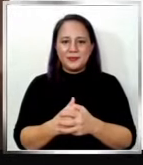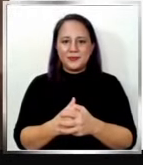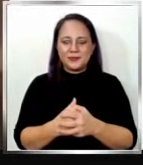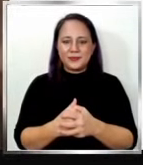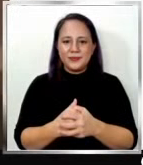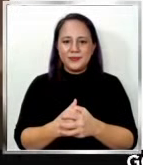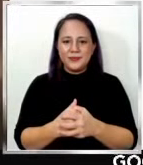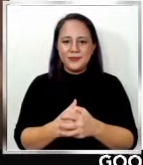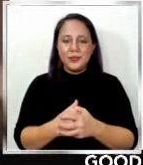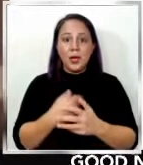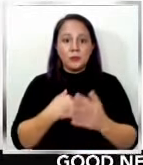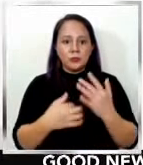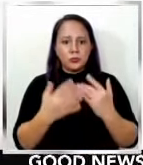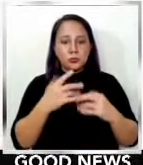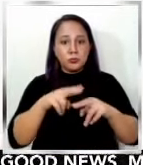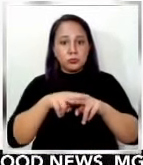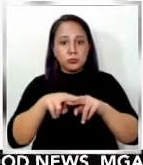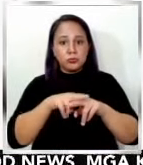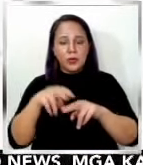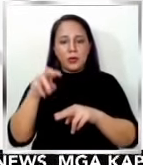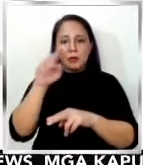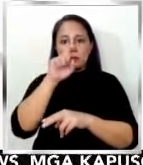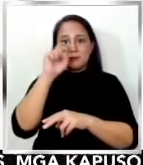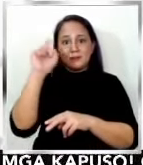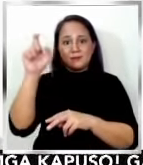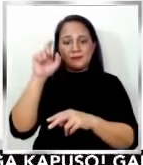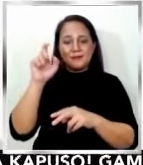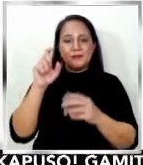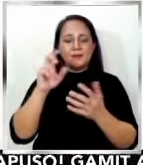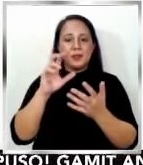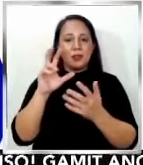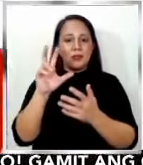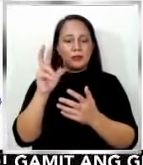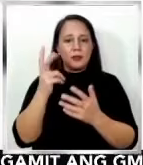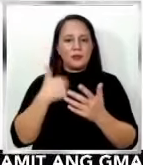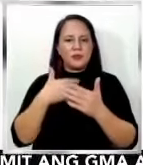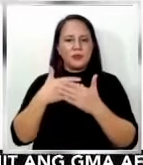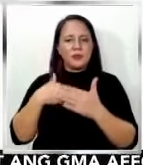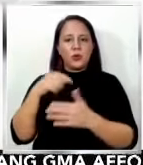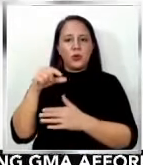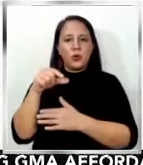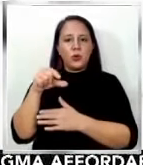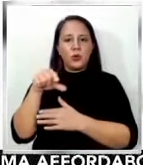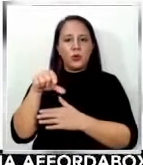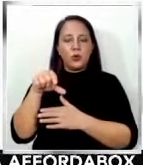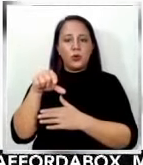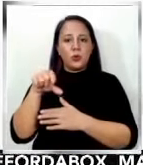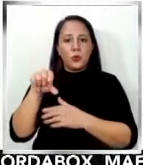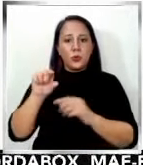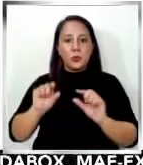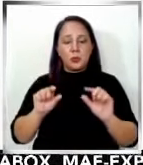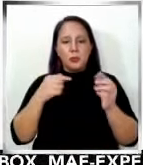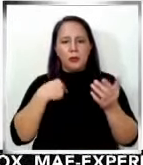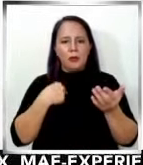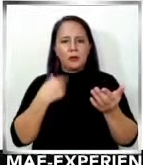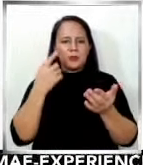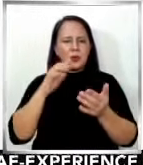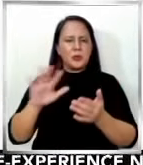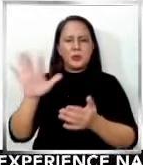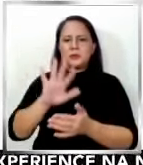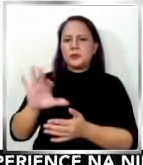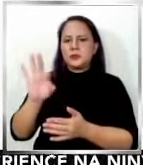Nagliyab ang bagon ng MRT 3 ilang metro bago mag-Guadalupe Station northbound pasado alas 9 kagabi. Sa videong